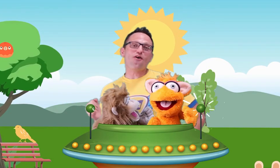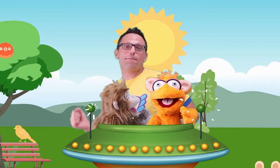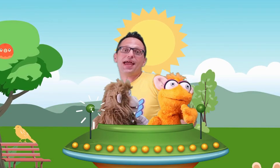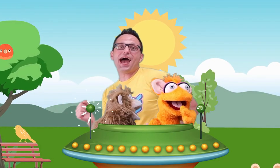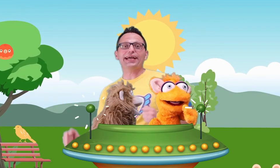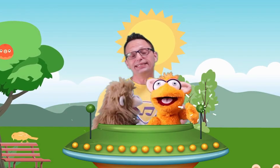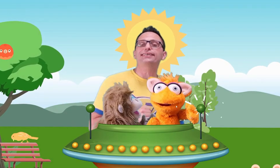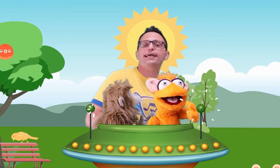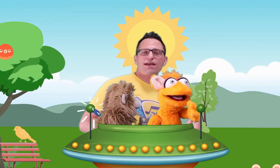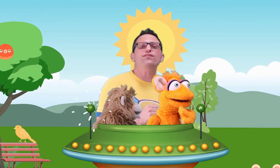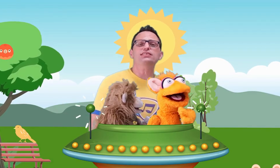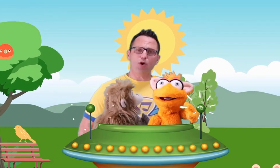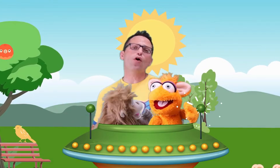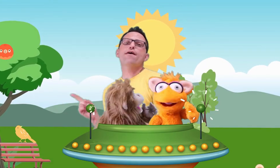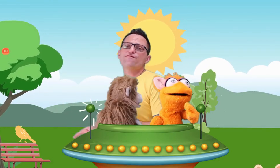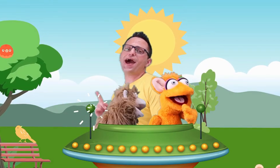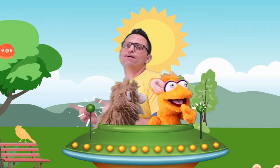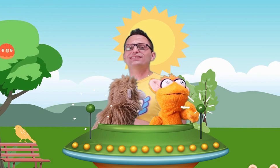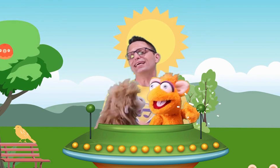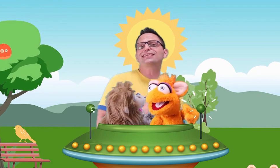1, 2, 3, 4 באנגלית זה כיף לספור,